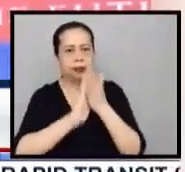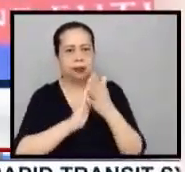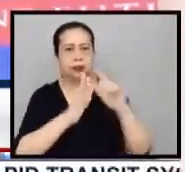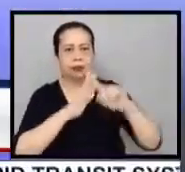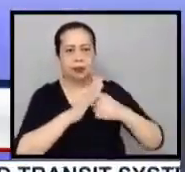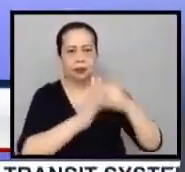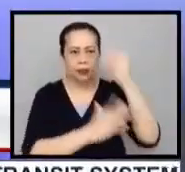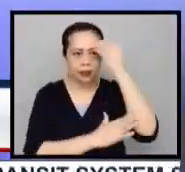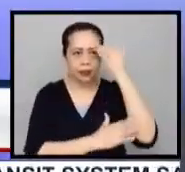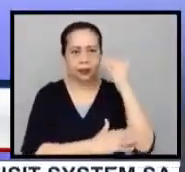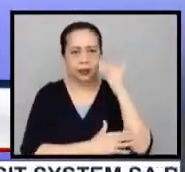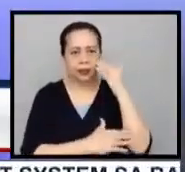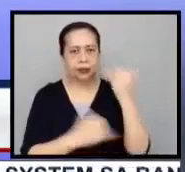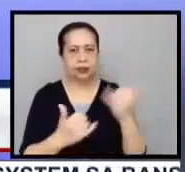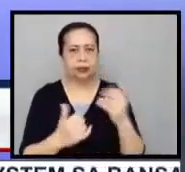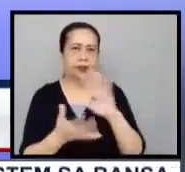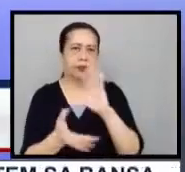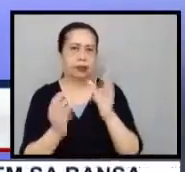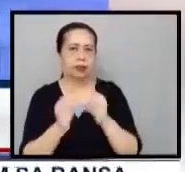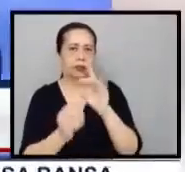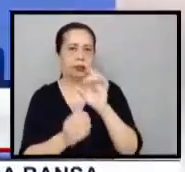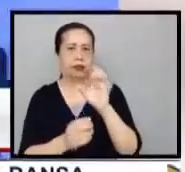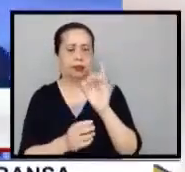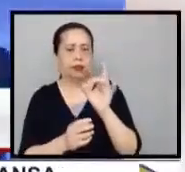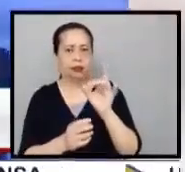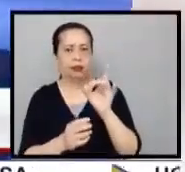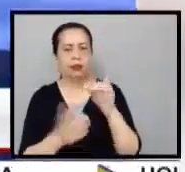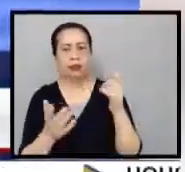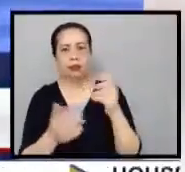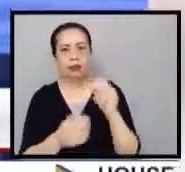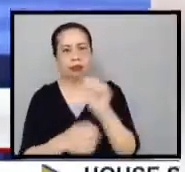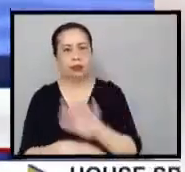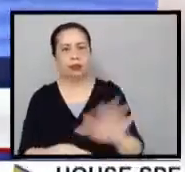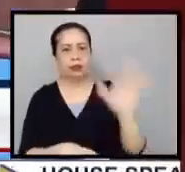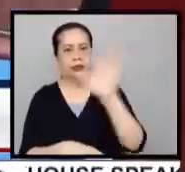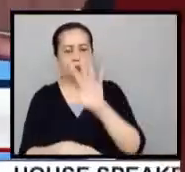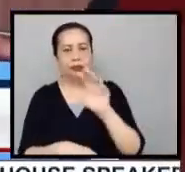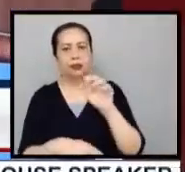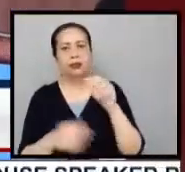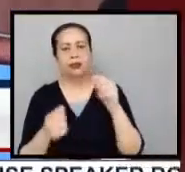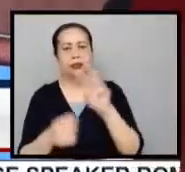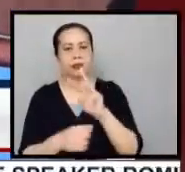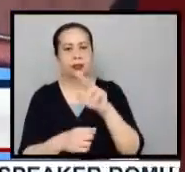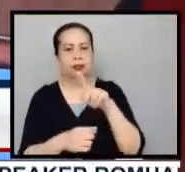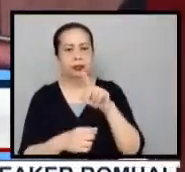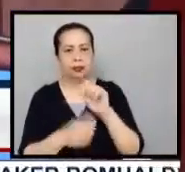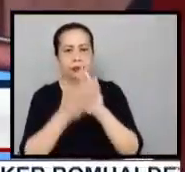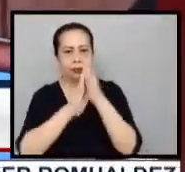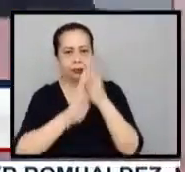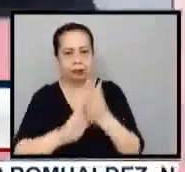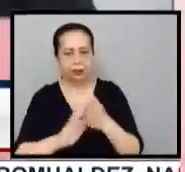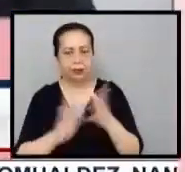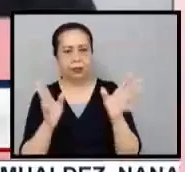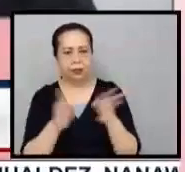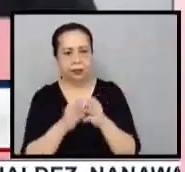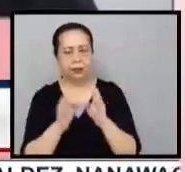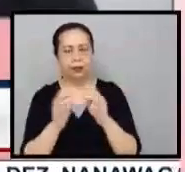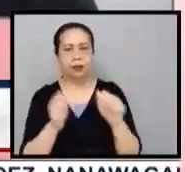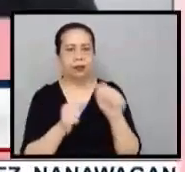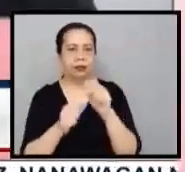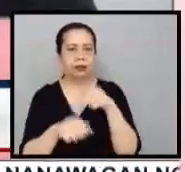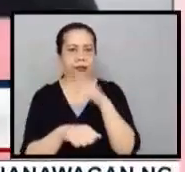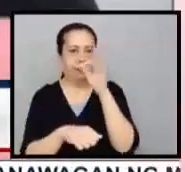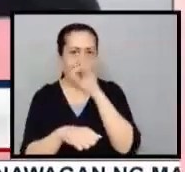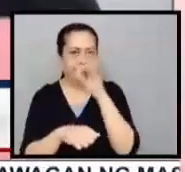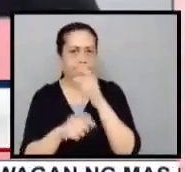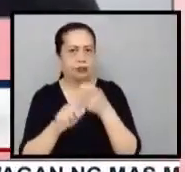ng 180 branches ang HWPL, including the Philippines. At ina-encourage po natin lahat ng Filipinos from all